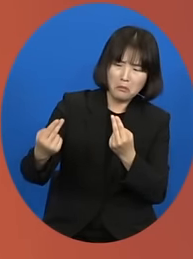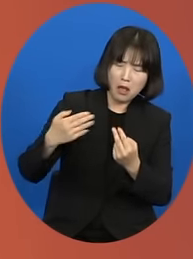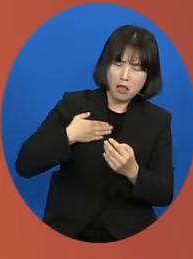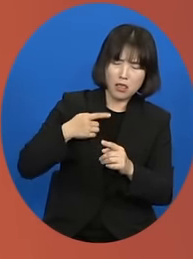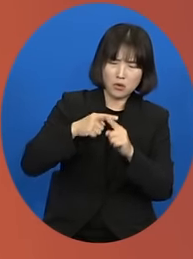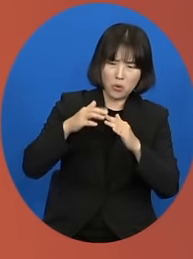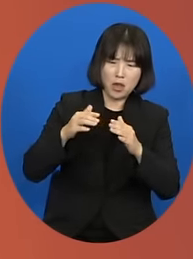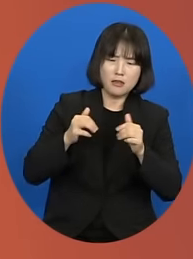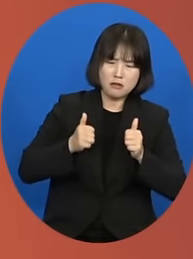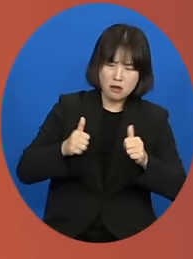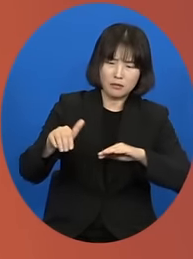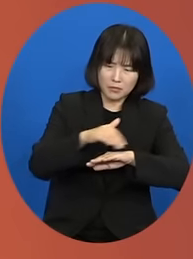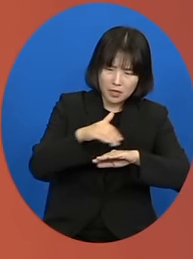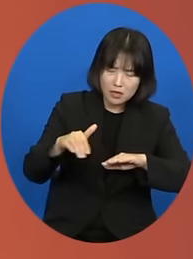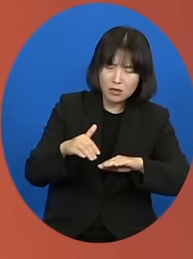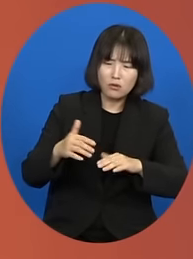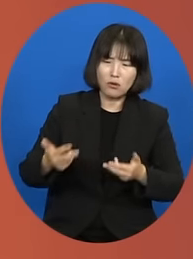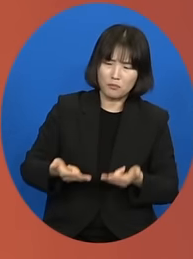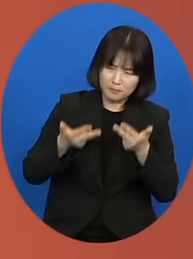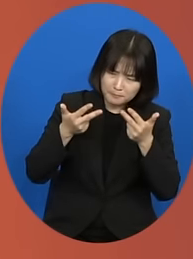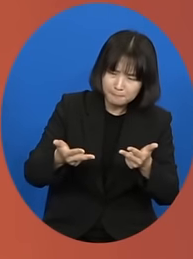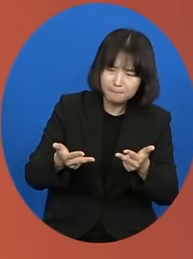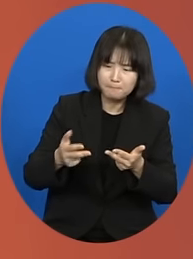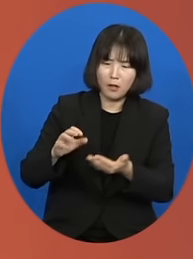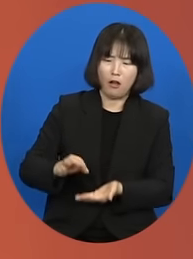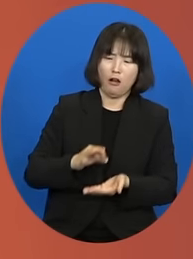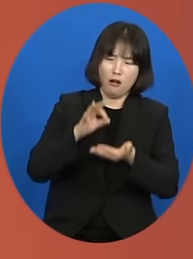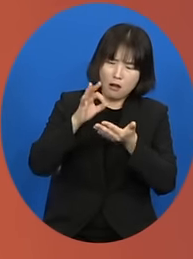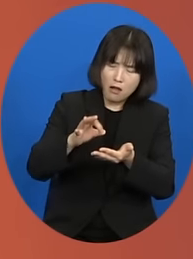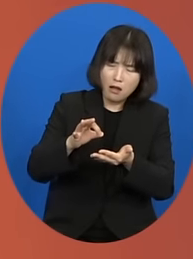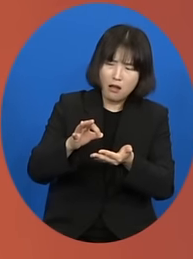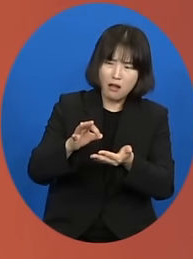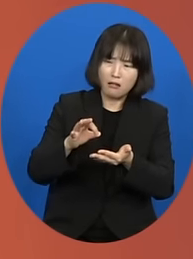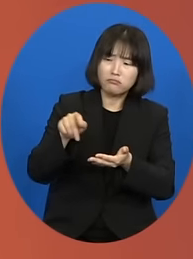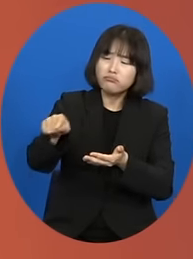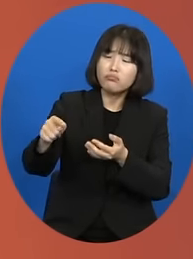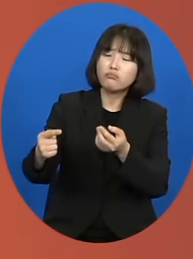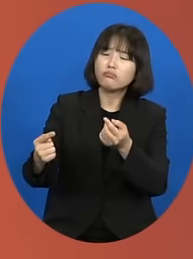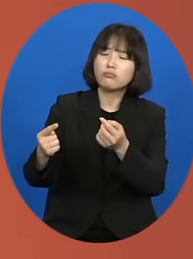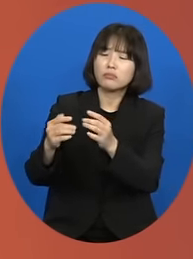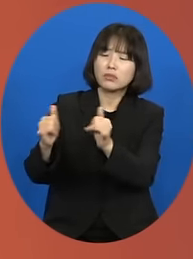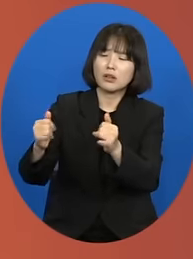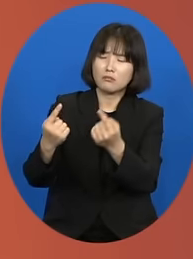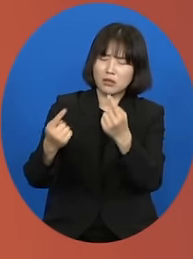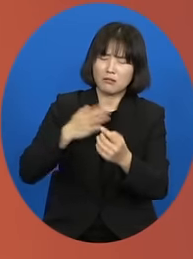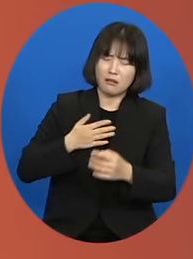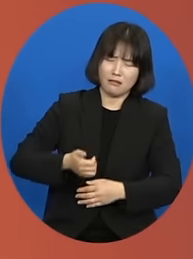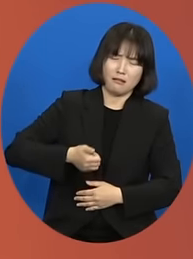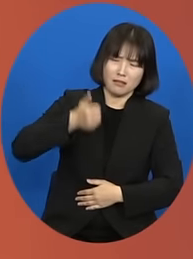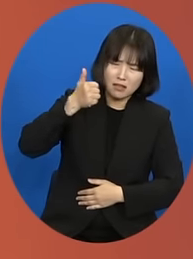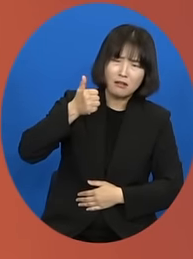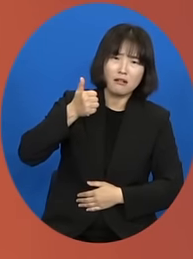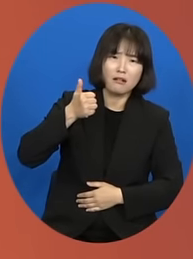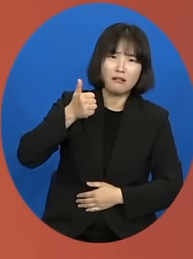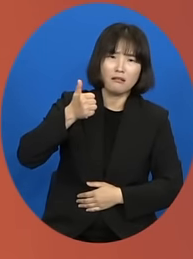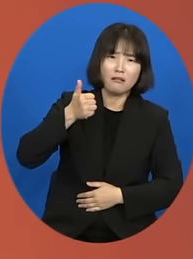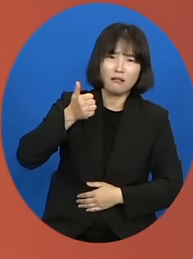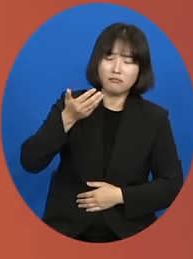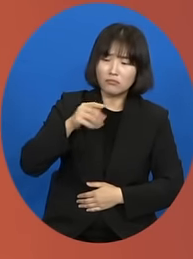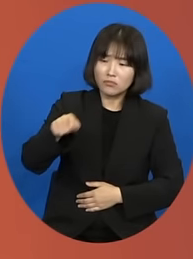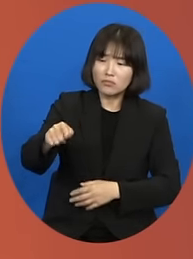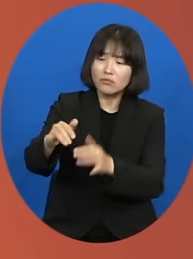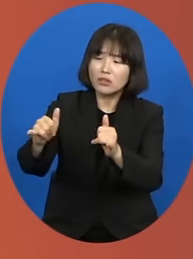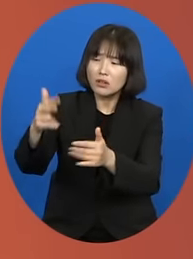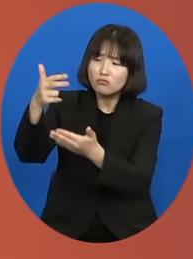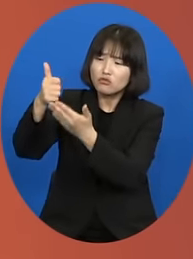헌금 열심히 하고 봉사 열심히 하기 때문에 나는 적어도 저 사람보다는 나으니까 저 사람에게 그렇게 조건 없이 주님으로부터